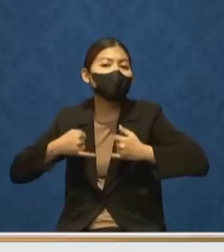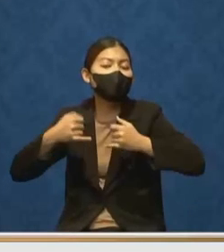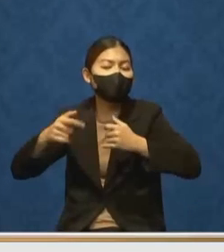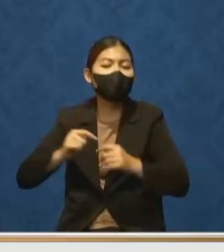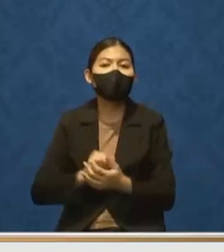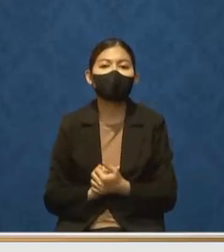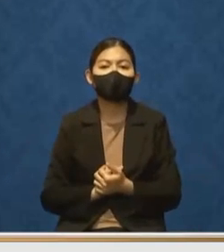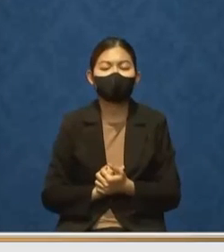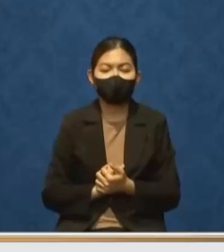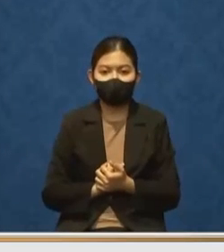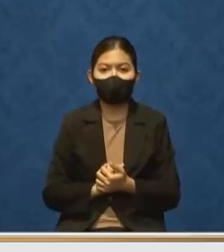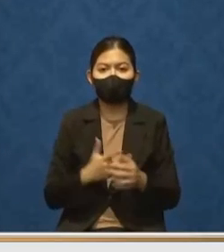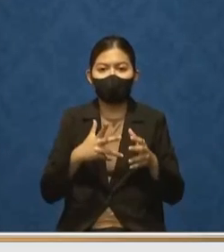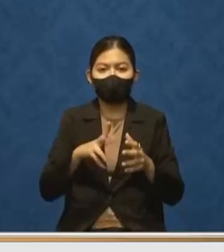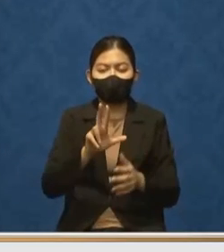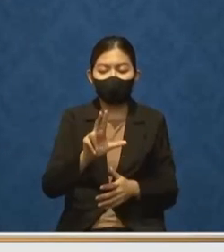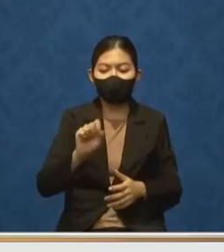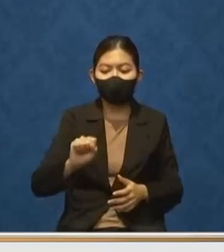ครัฐจำนวน